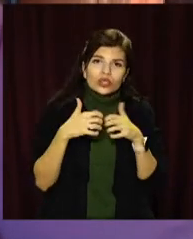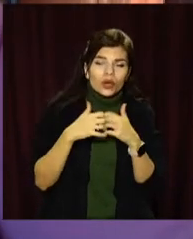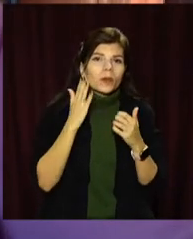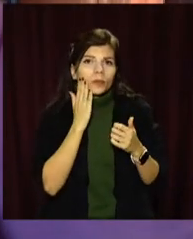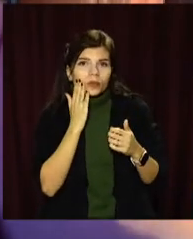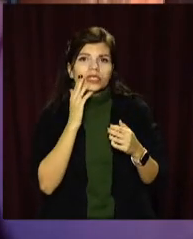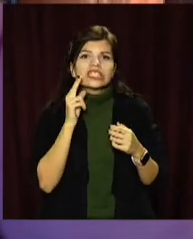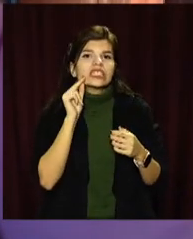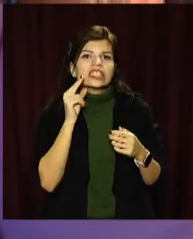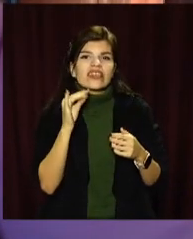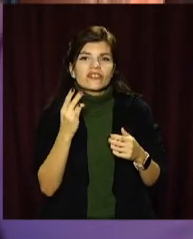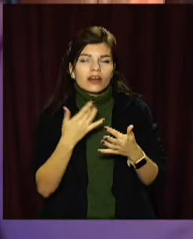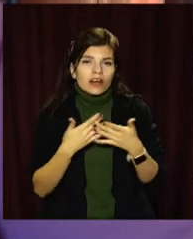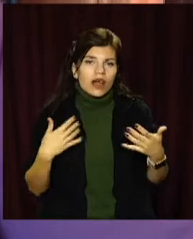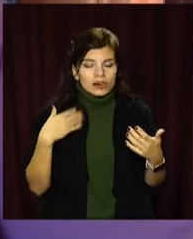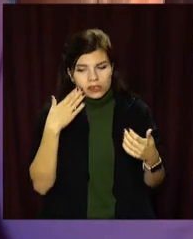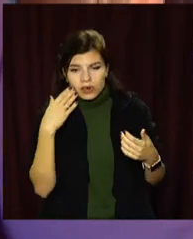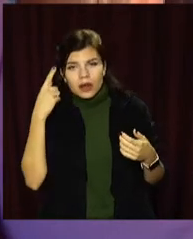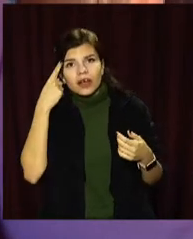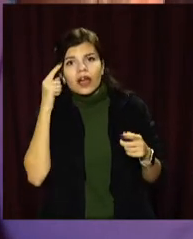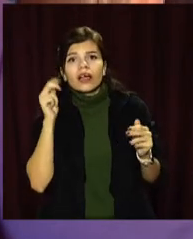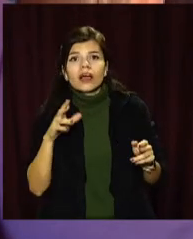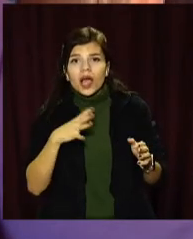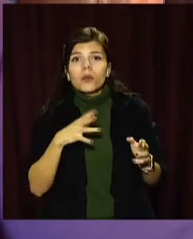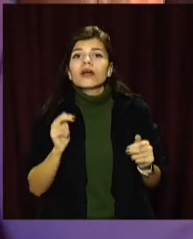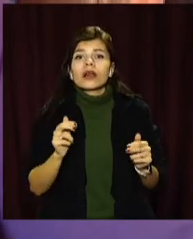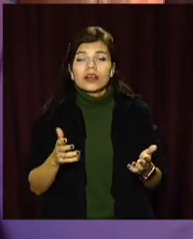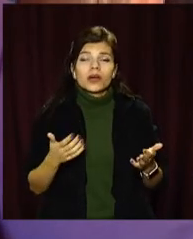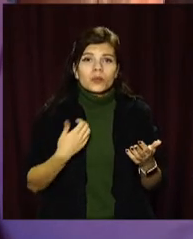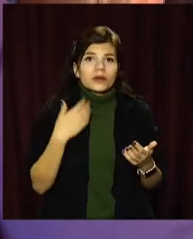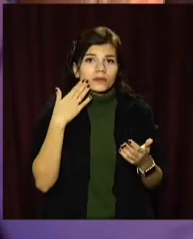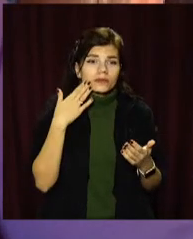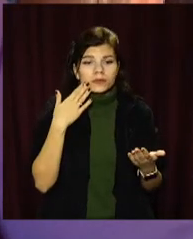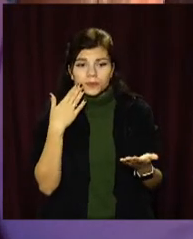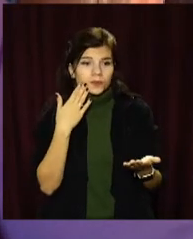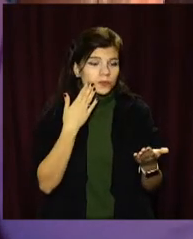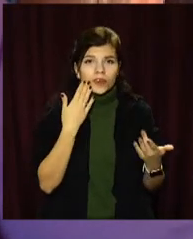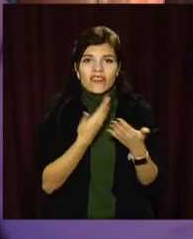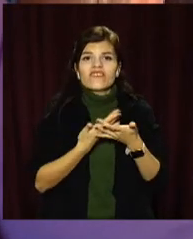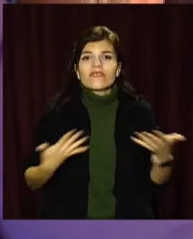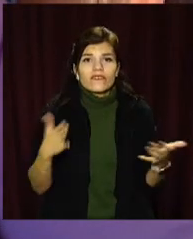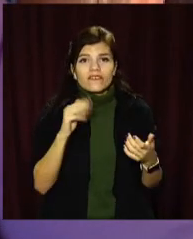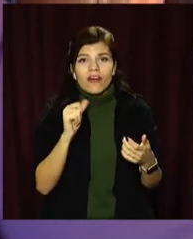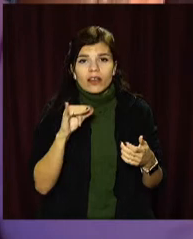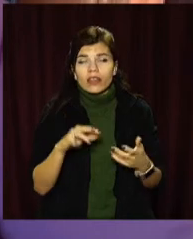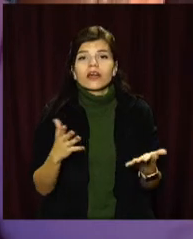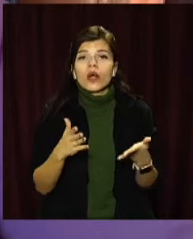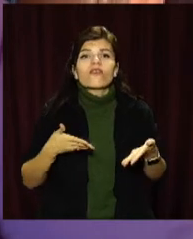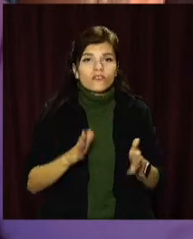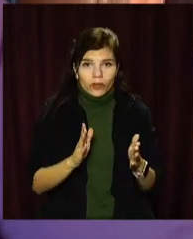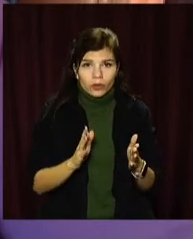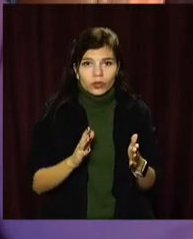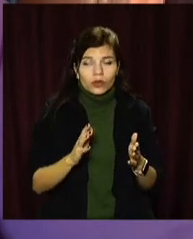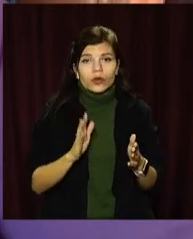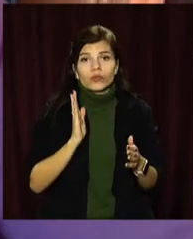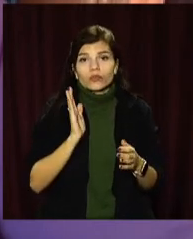різні цифри і робимо різне моделювання. І ми проробляємо різні варіанти, який спосіб ми можемо